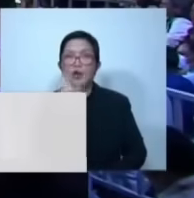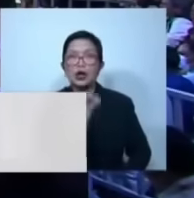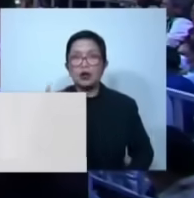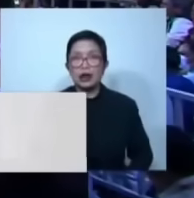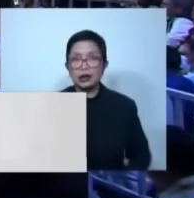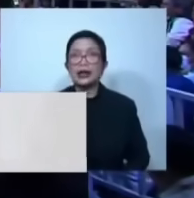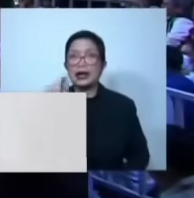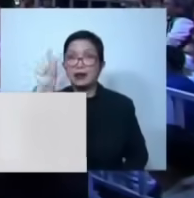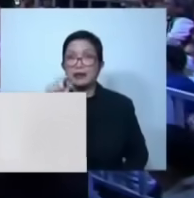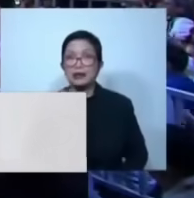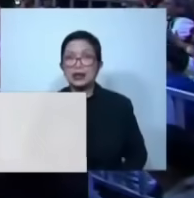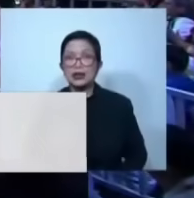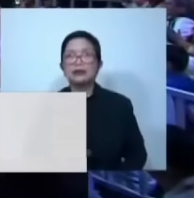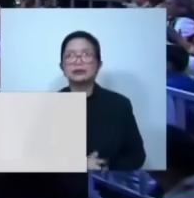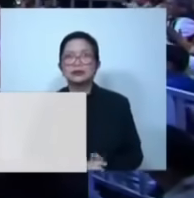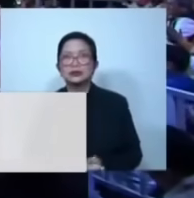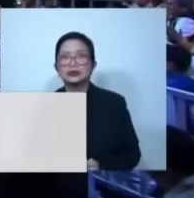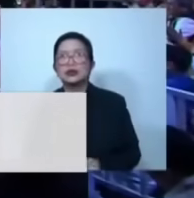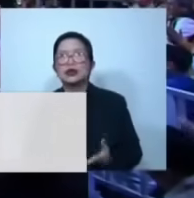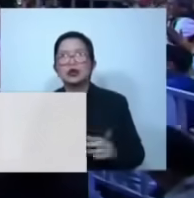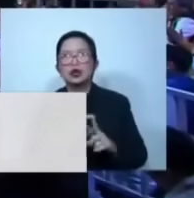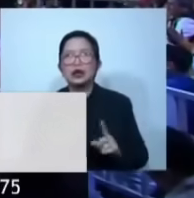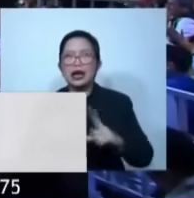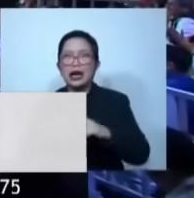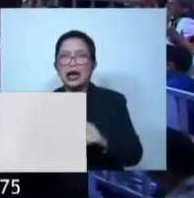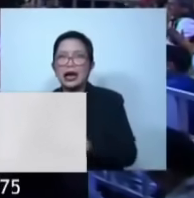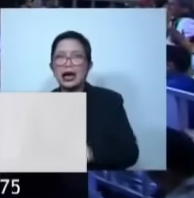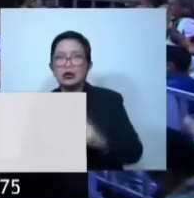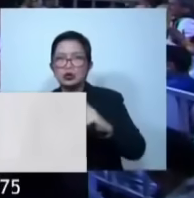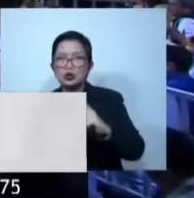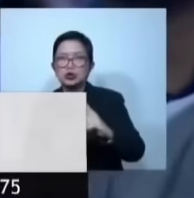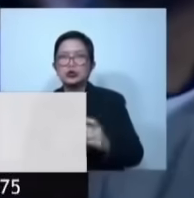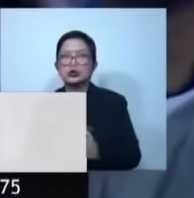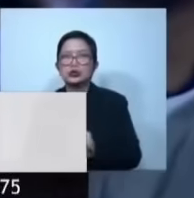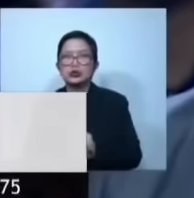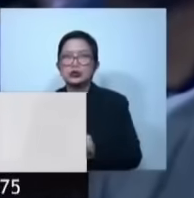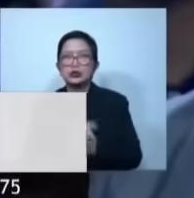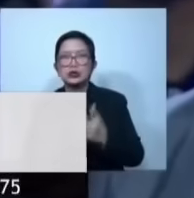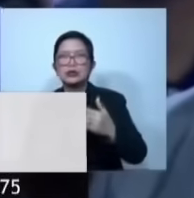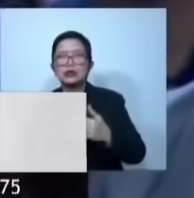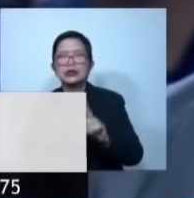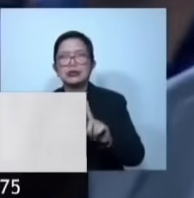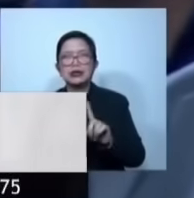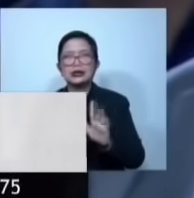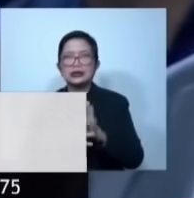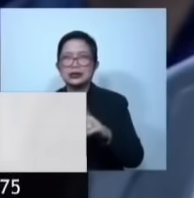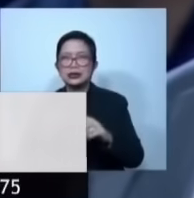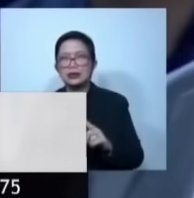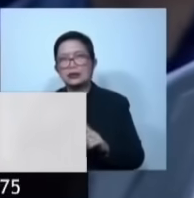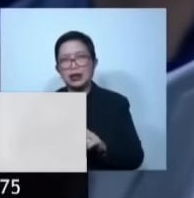berdiri Dr aguswanto dosen hukum tata negara Fakultas Hukum Universitas 11 Maret